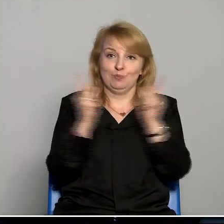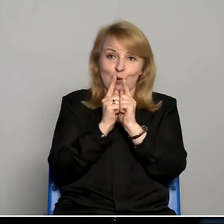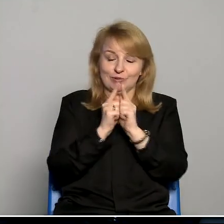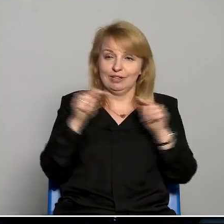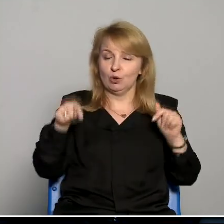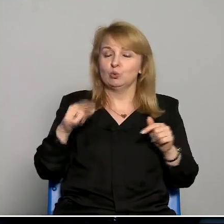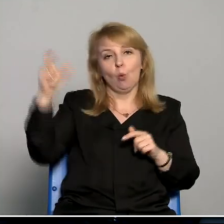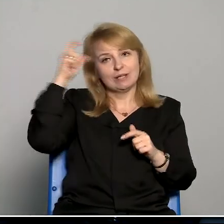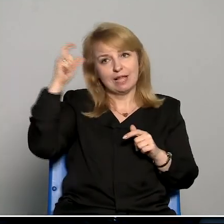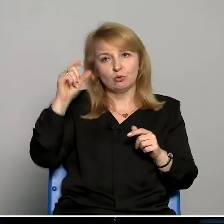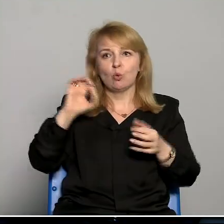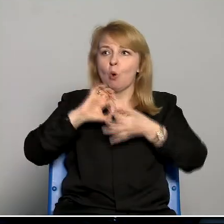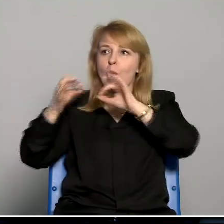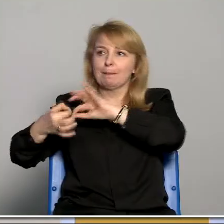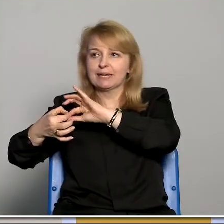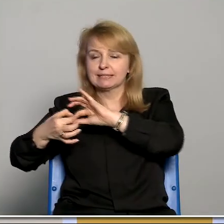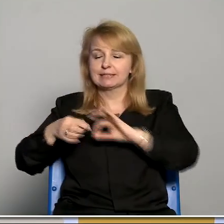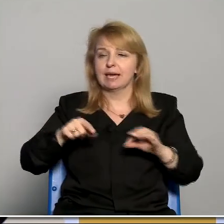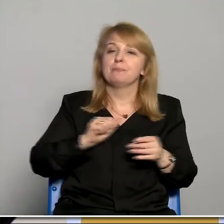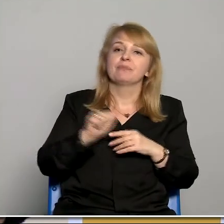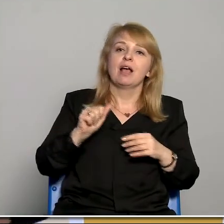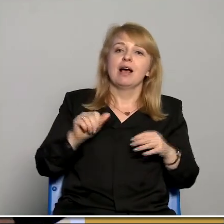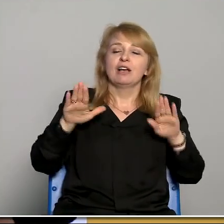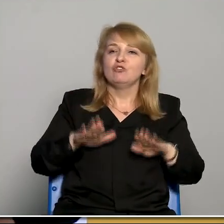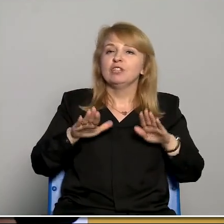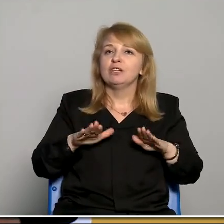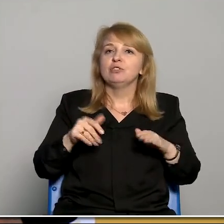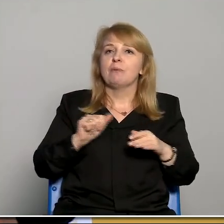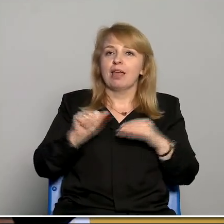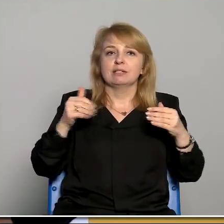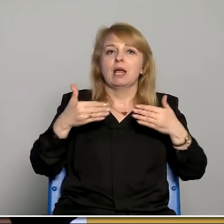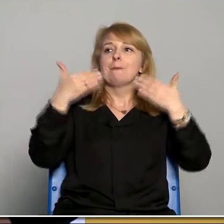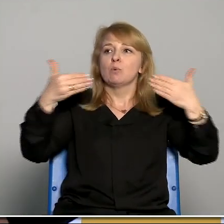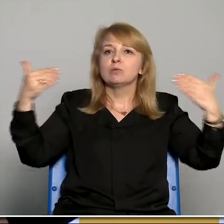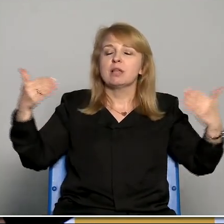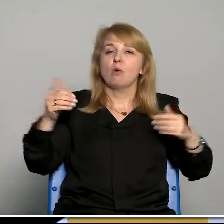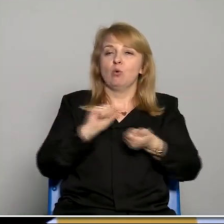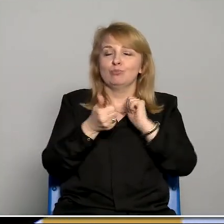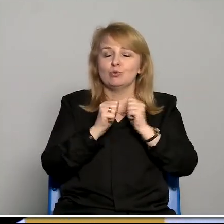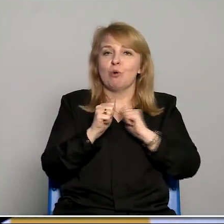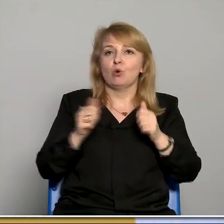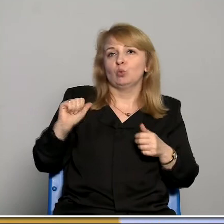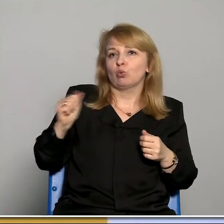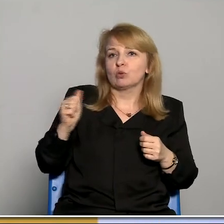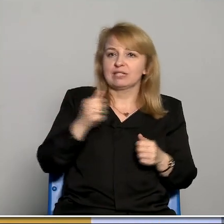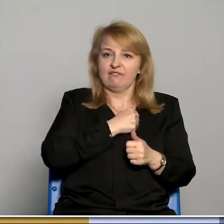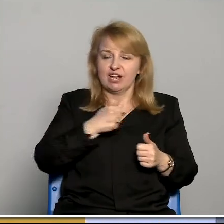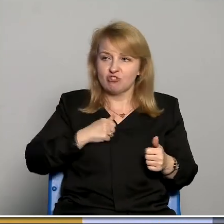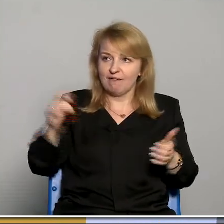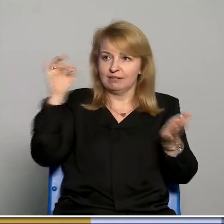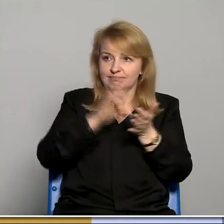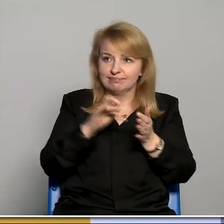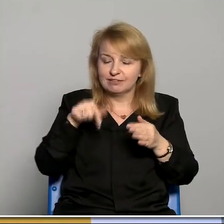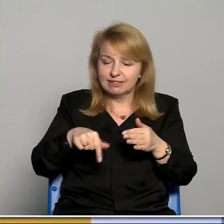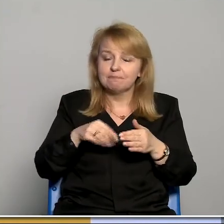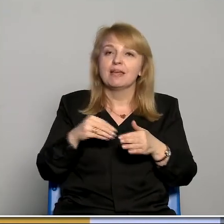budynku Centrum Olimpijskiego, gdzie swoją siedzibę ma Muzeum Sportu i Turystyki w Warszawie, bardzo serdecznie wszystkich Państwa